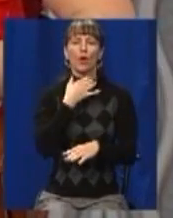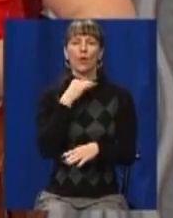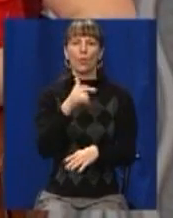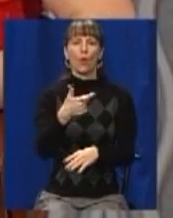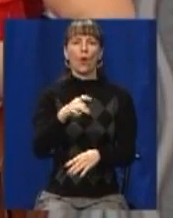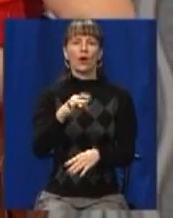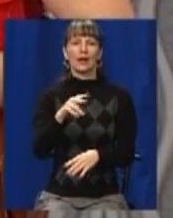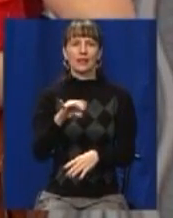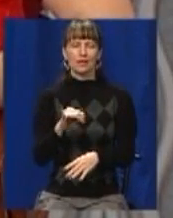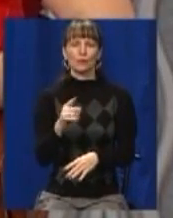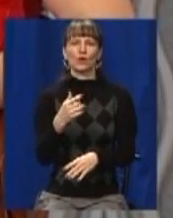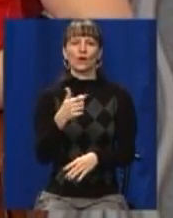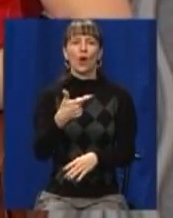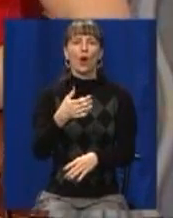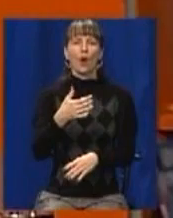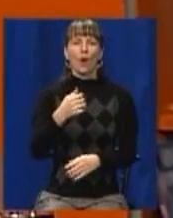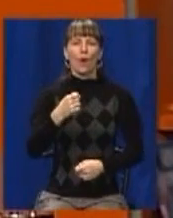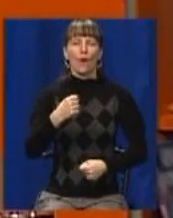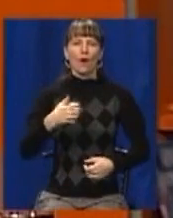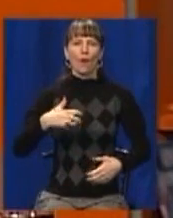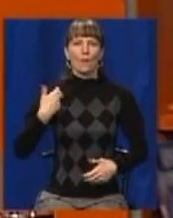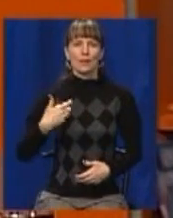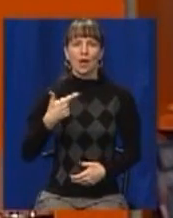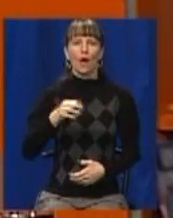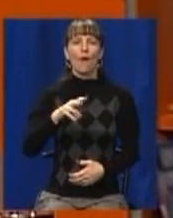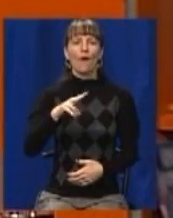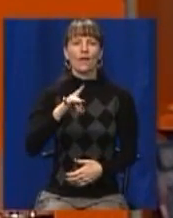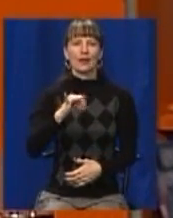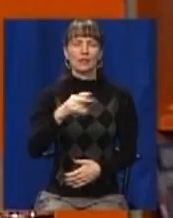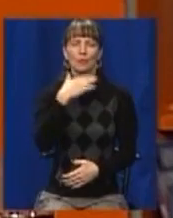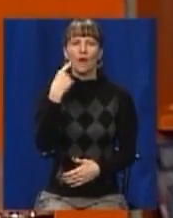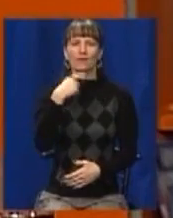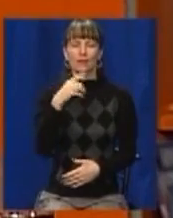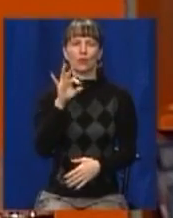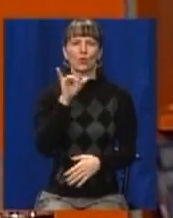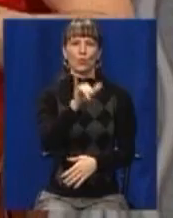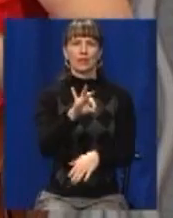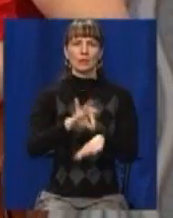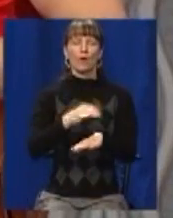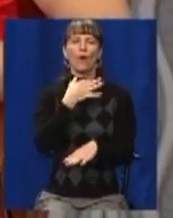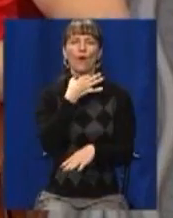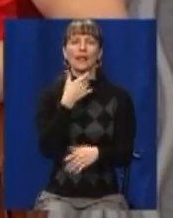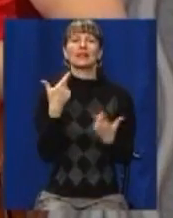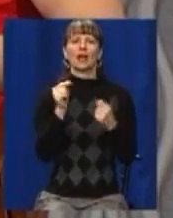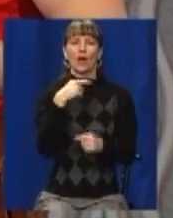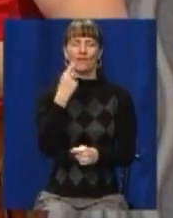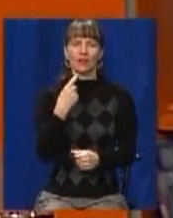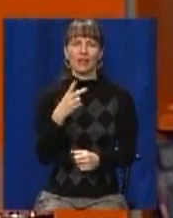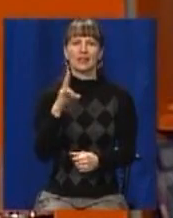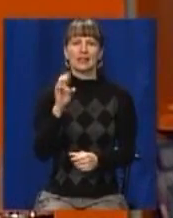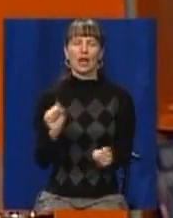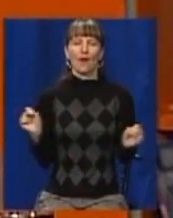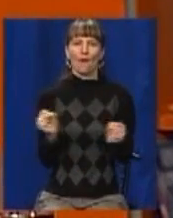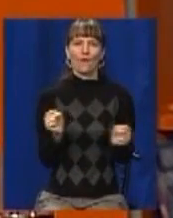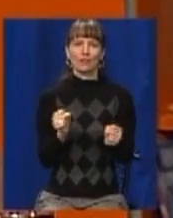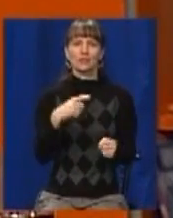бо горила багато говорила. Насправді, дуже багато говорила горила, і від того в неї заболіло горло, тому що де вона говорила? На